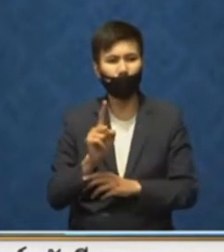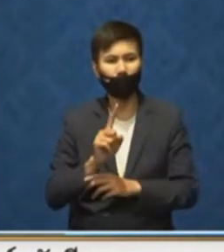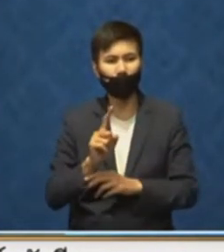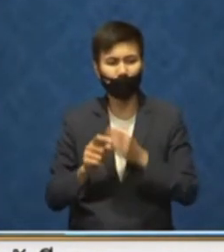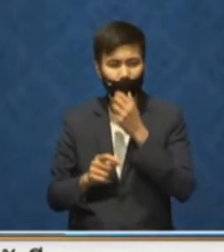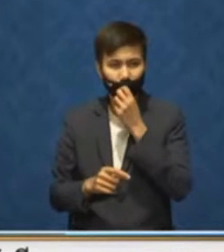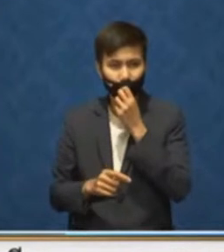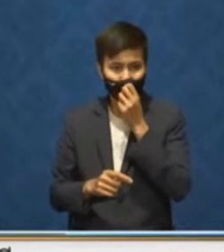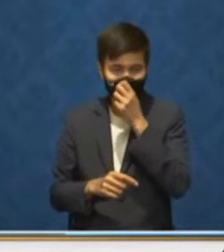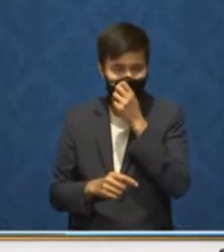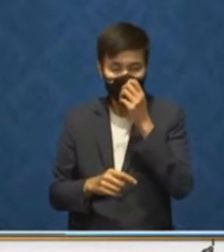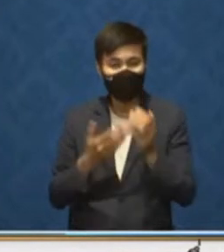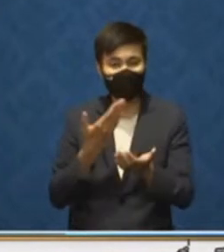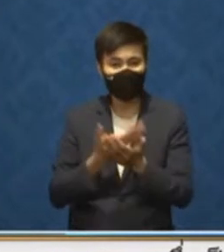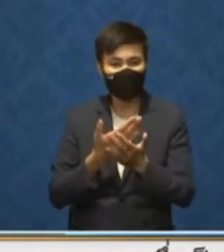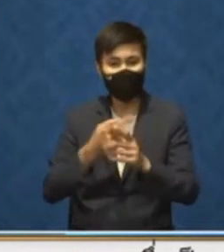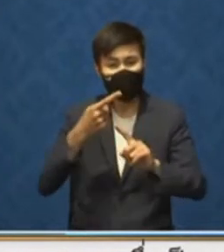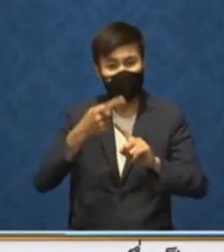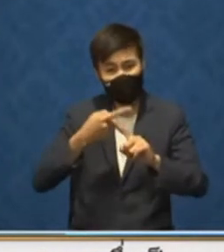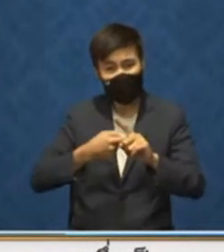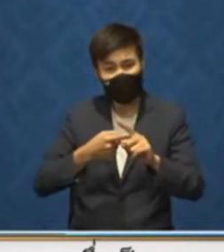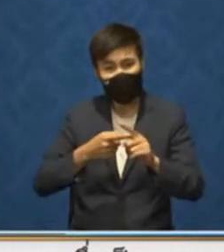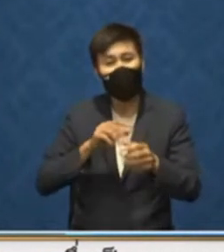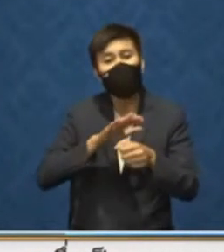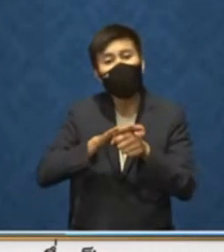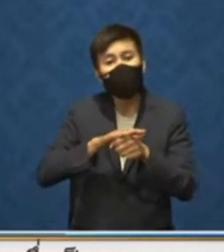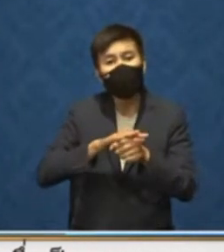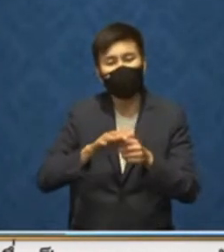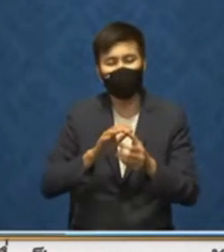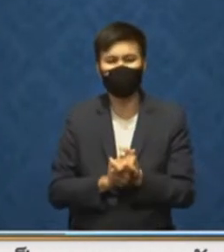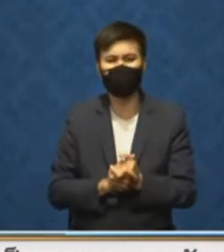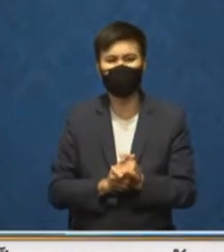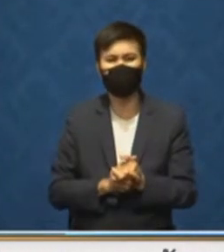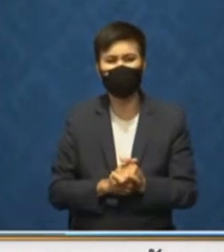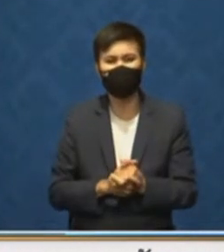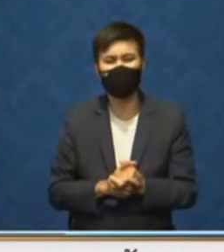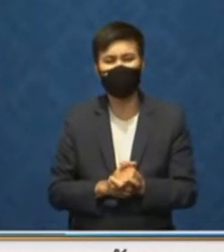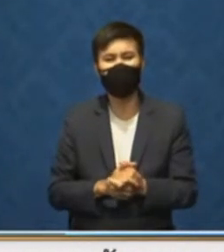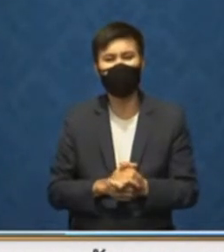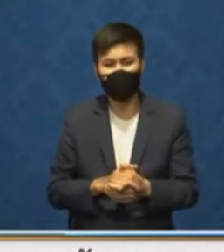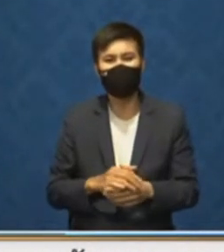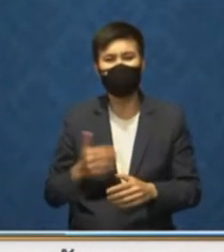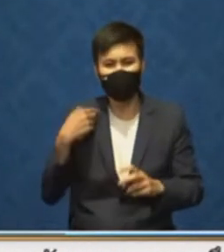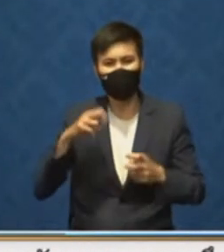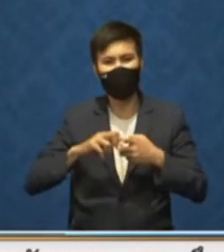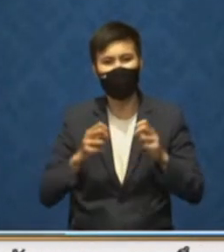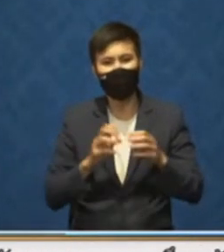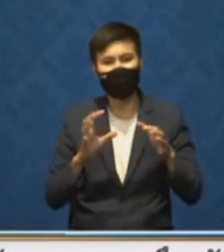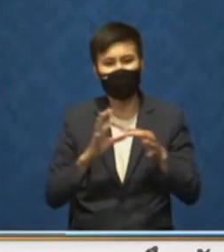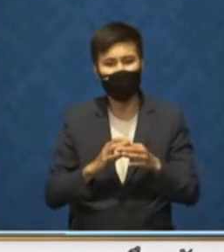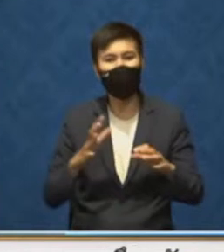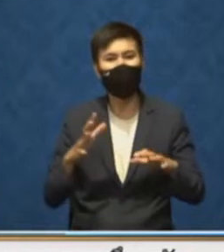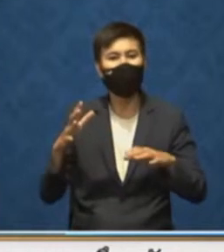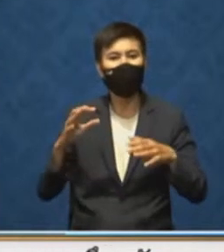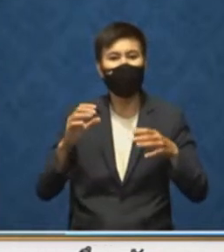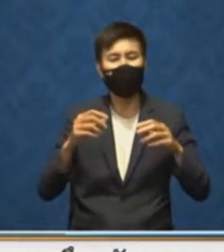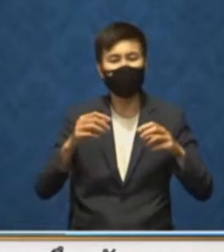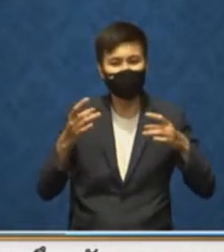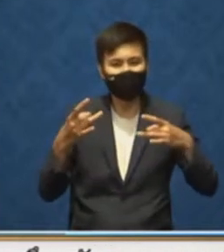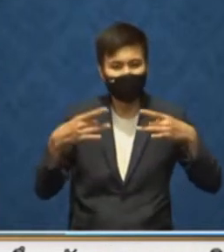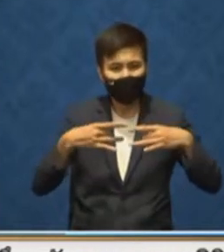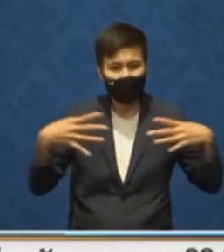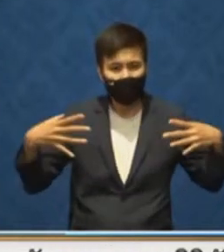กลางช้างนี้อันที่หนึ่งก็คงโทษใครไม่ได้ออกมาเป็นเกิดจากความพยายามทางการเมืองหลายครั้งไงเราก็ทะเลาะกันบ่อย